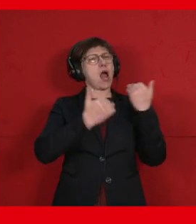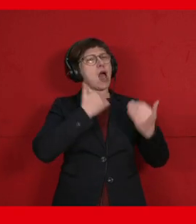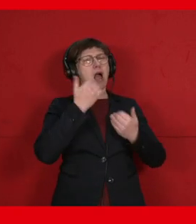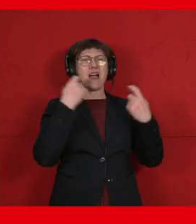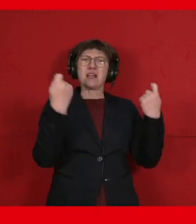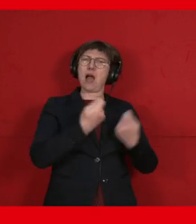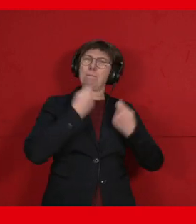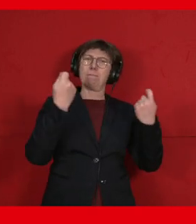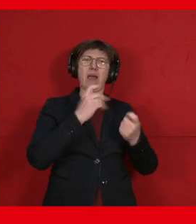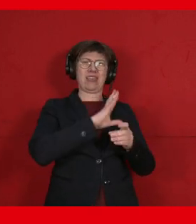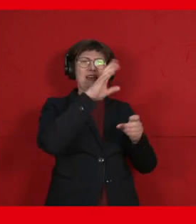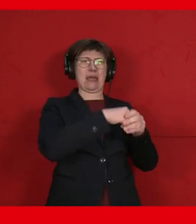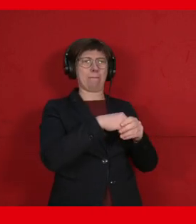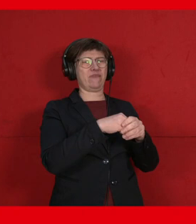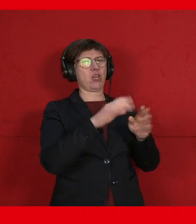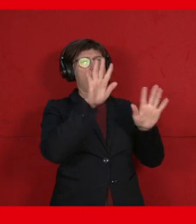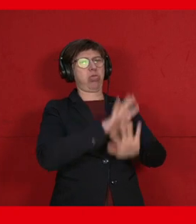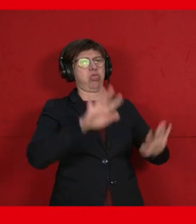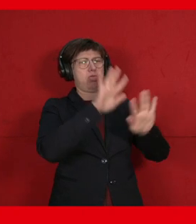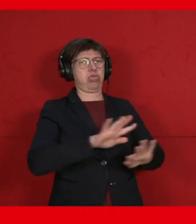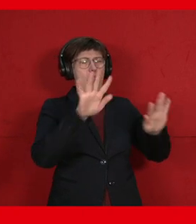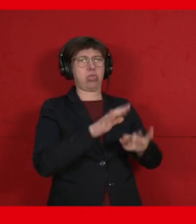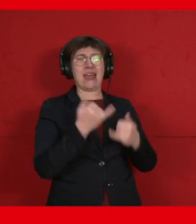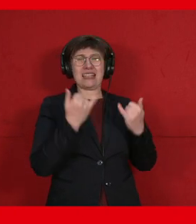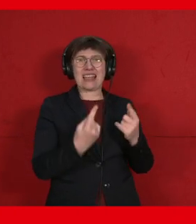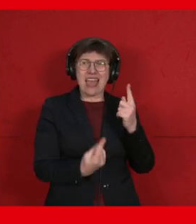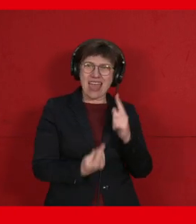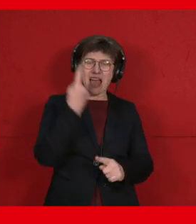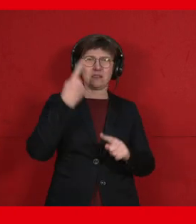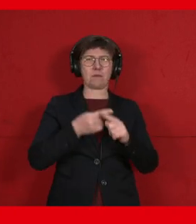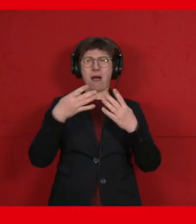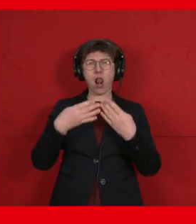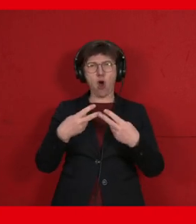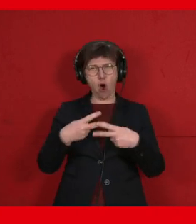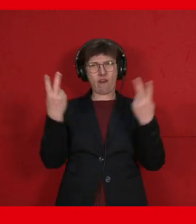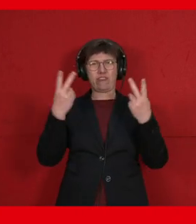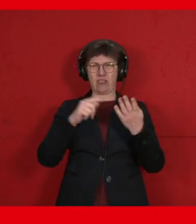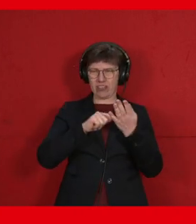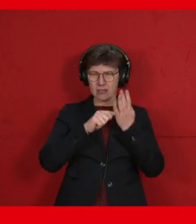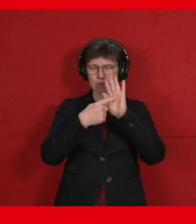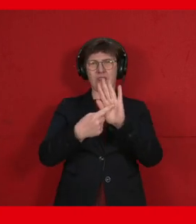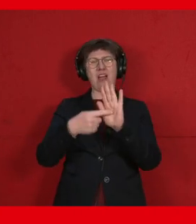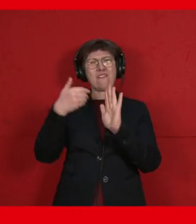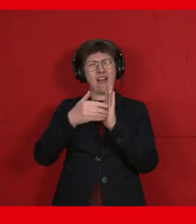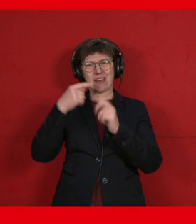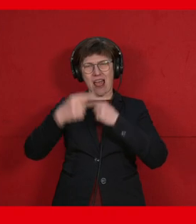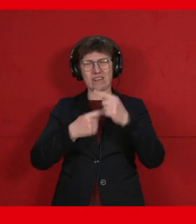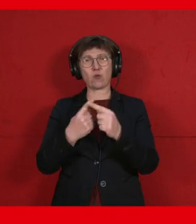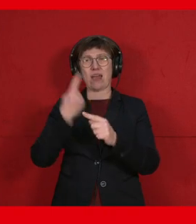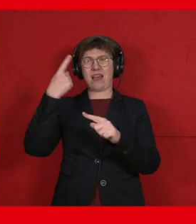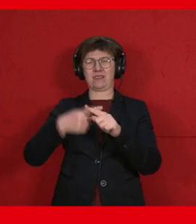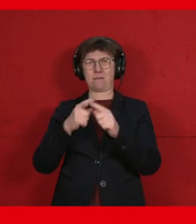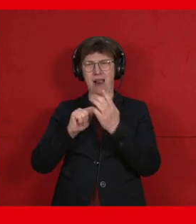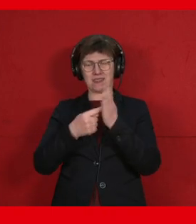in Kampagnen gebaut worden sind und die jetzt zum echten Pfropfen werden für die Weiterentwicklung zu thematisieren.